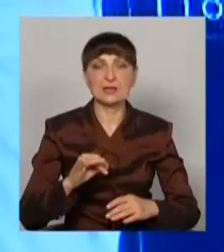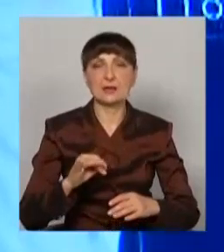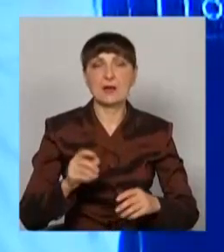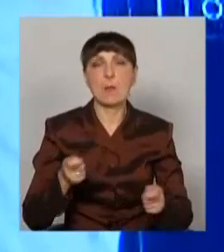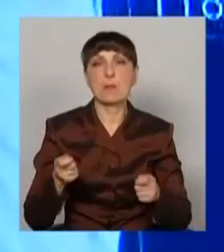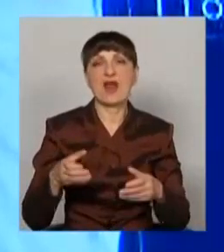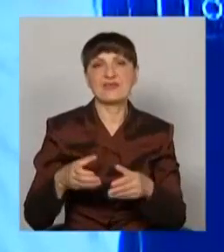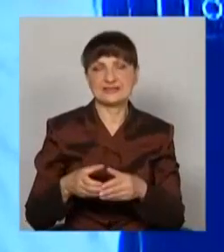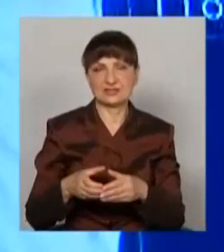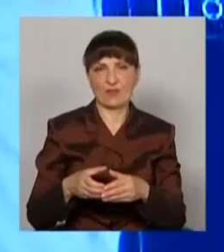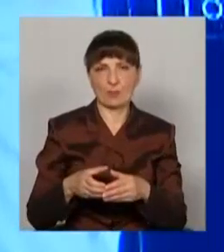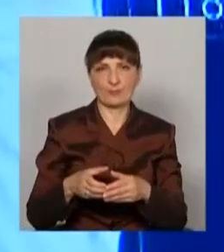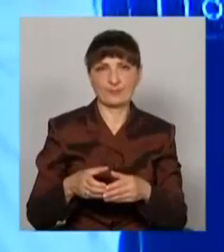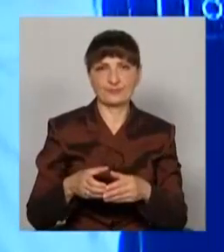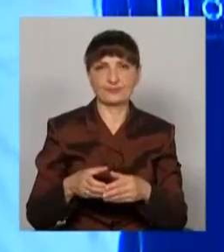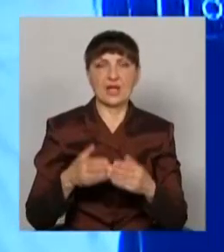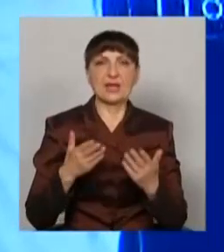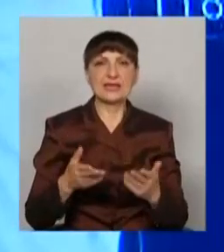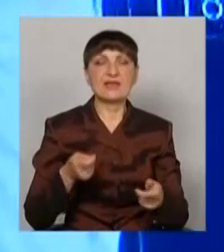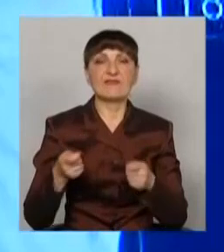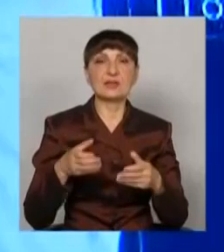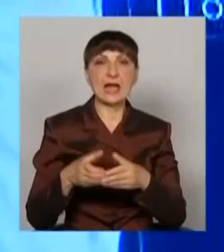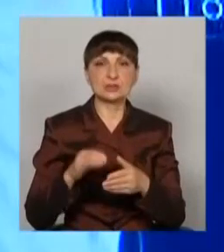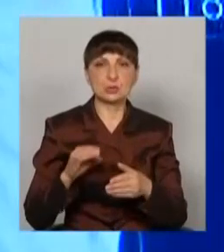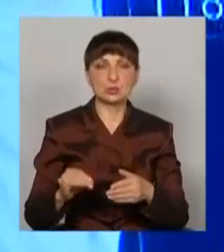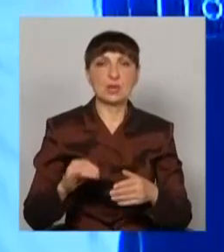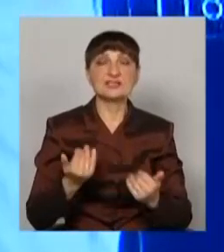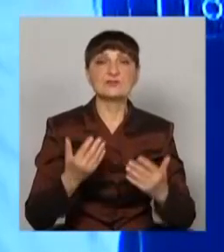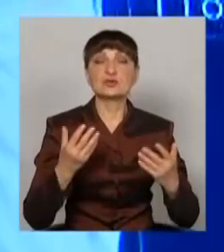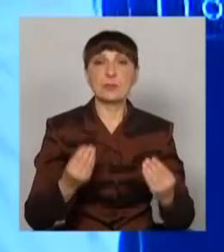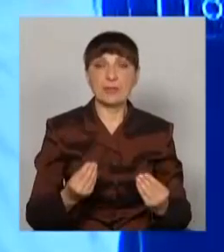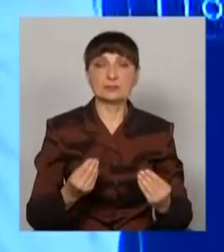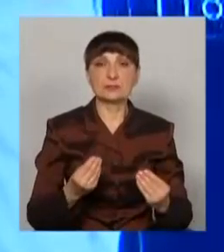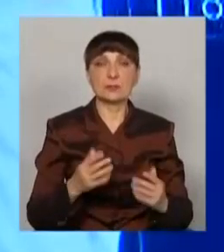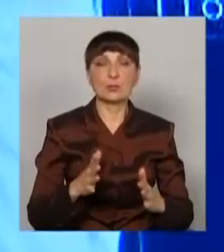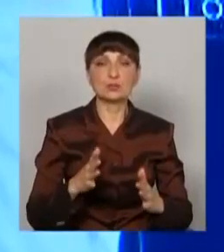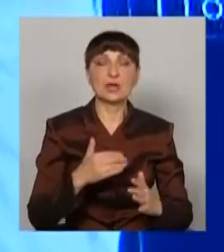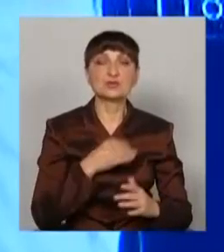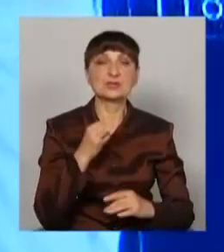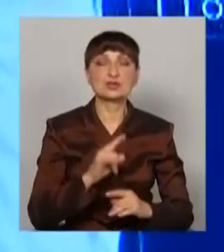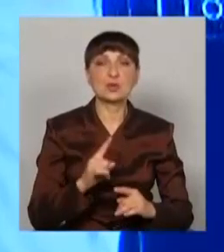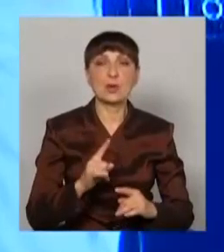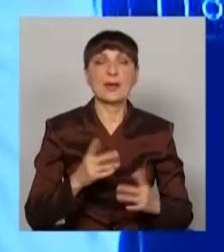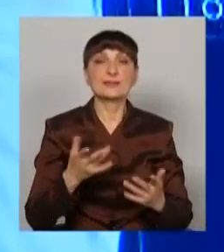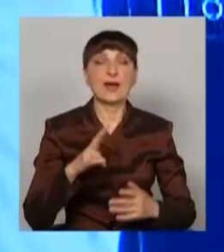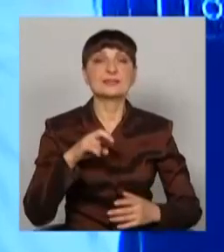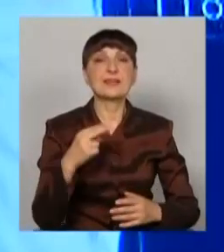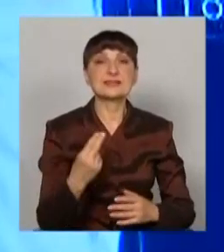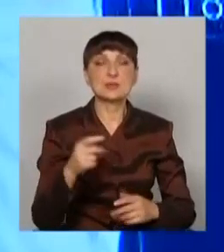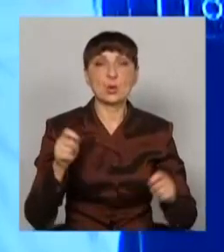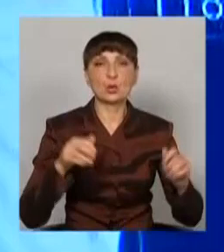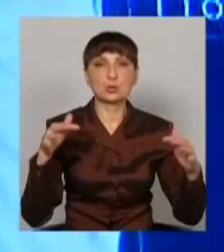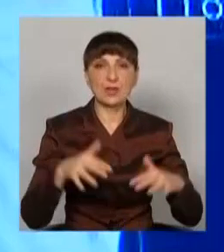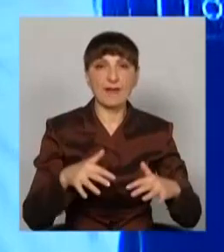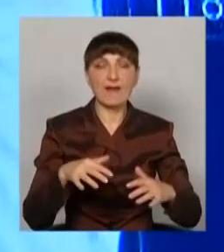можно сказать так, правительством, да, и властью. На сегодняшний момент хотел бы как раз добавить, что все-таки в национальный курултай вошли